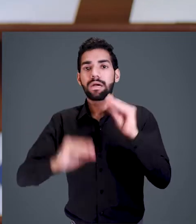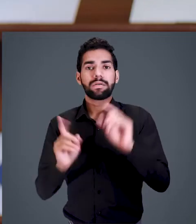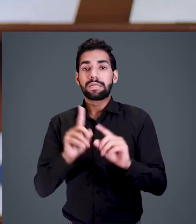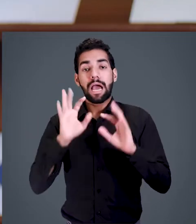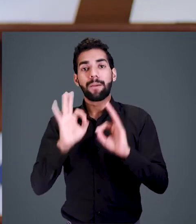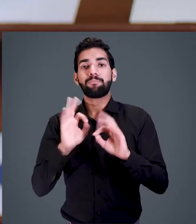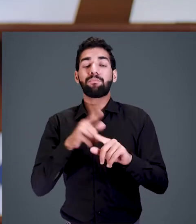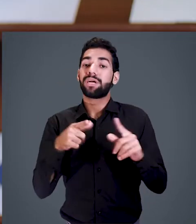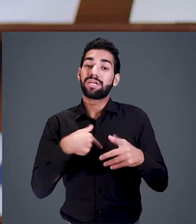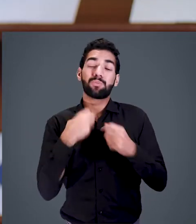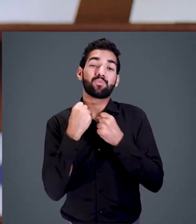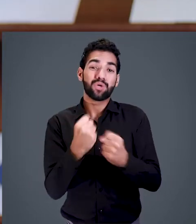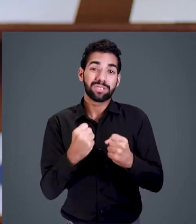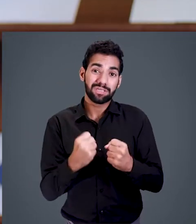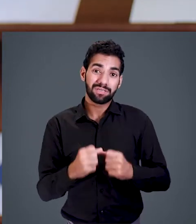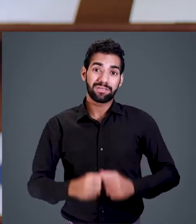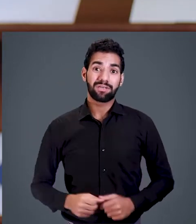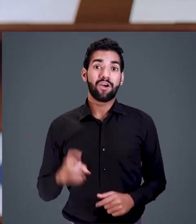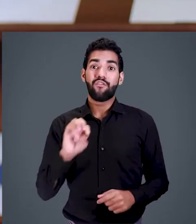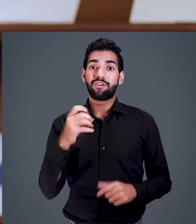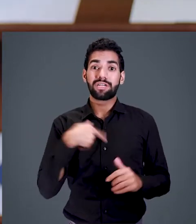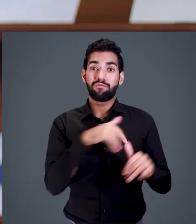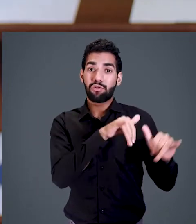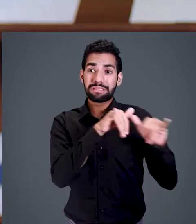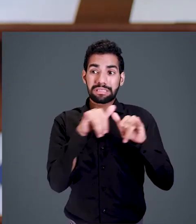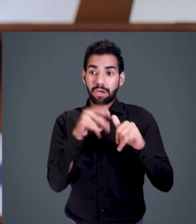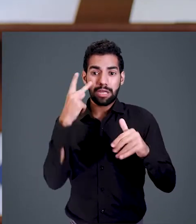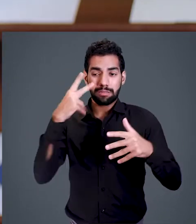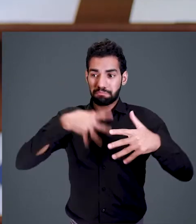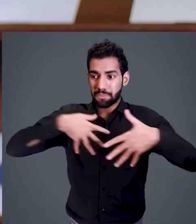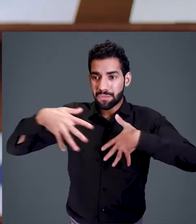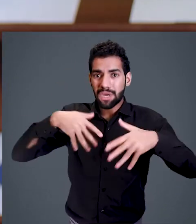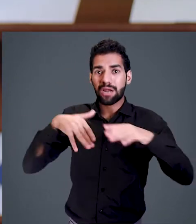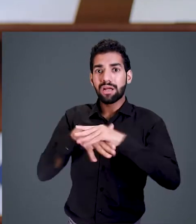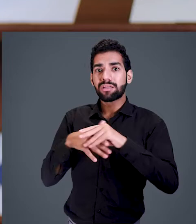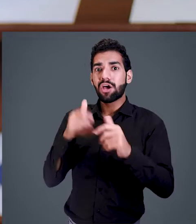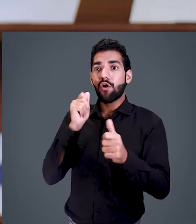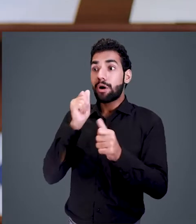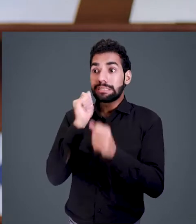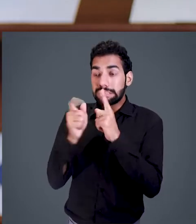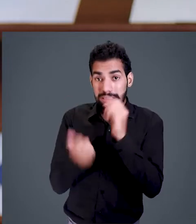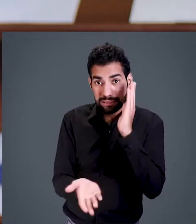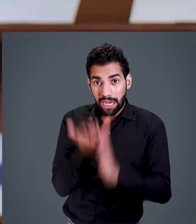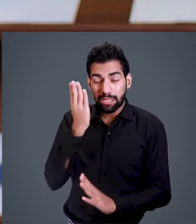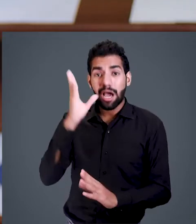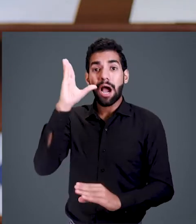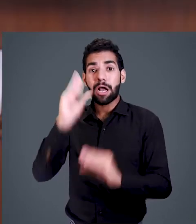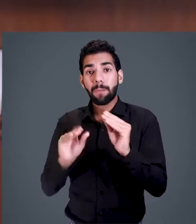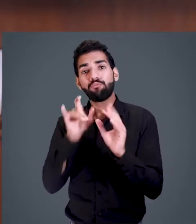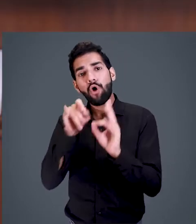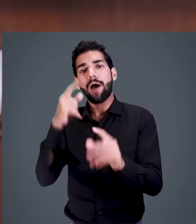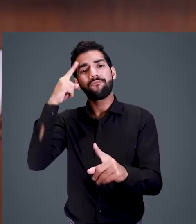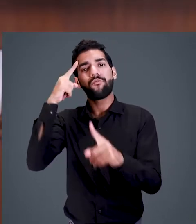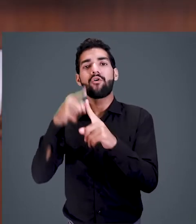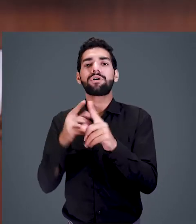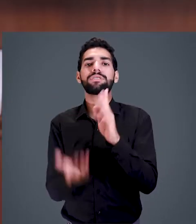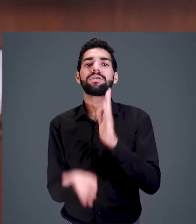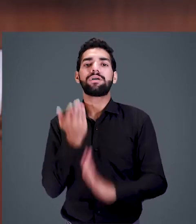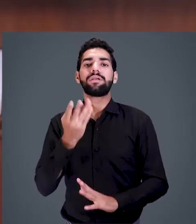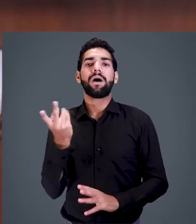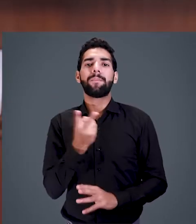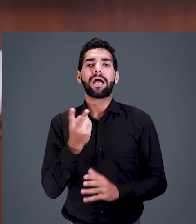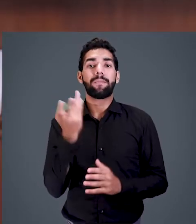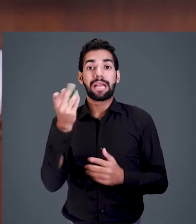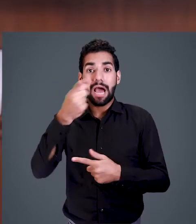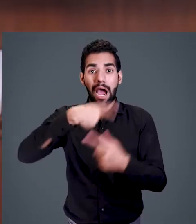इतना आसान नहीं, क्योंकि प्राइसेस जो डिटर्मिन हो रही होती हैं मार्केट में वो डिमांड और सप्लाई से हो रही होती है। अब उसके अंदर क्या किया